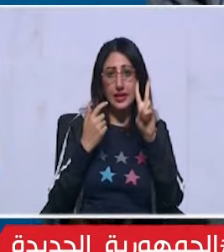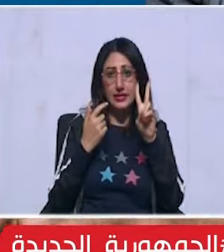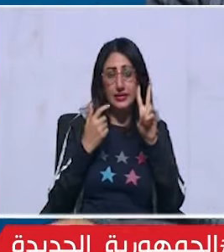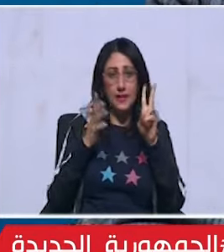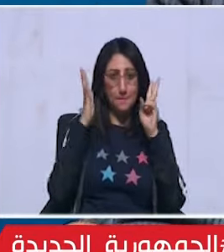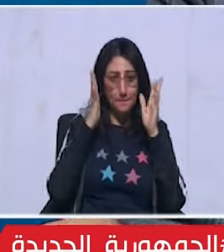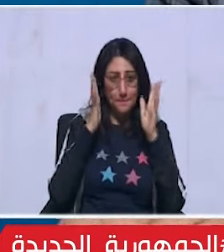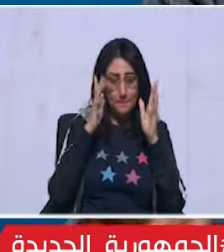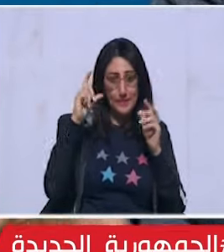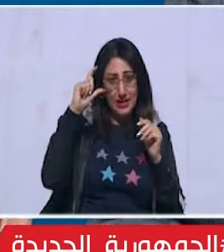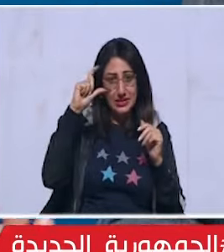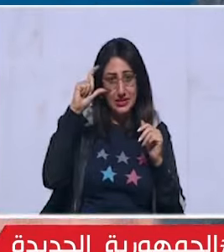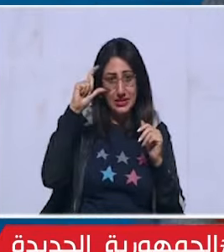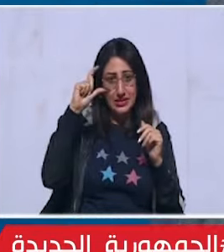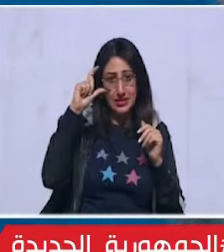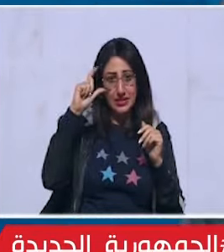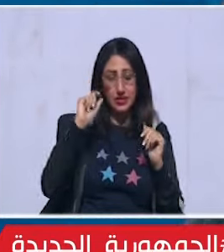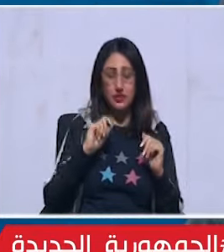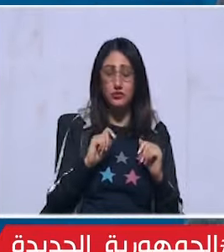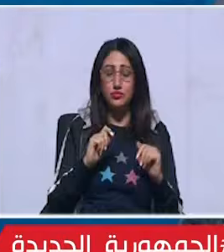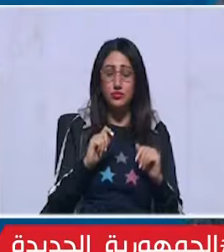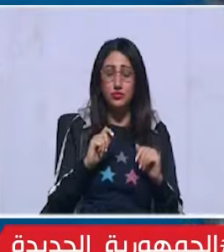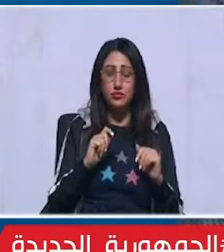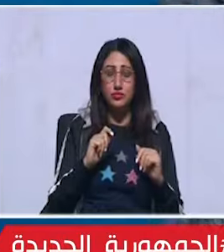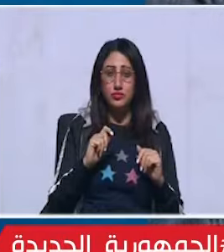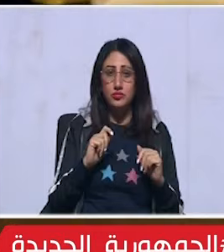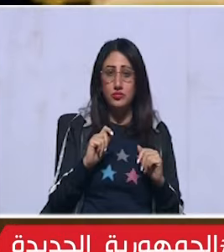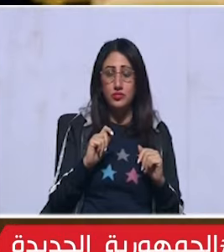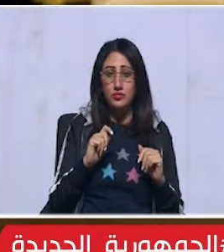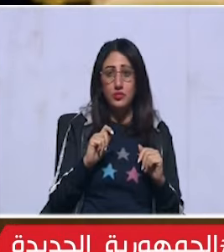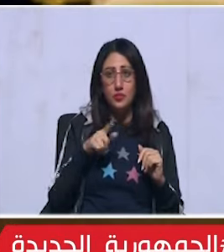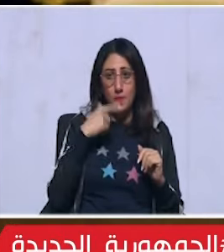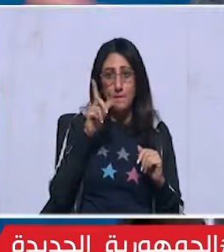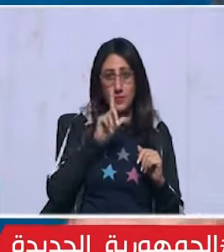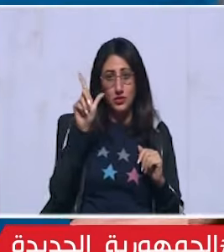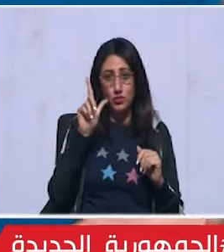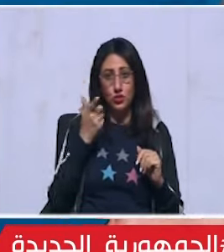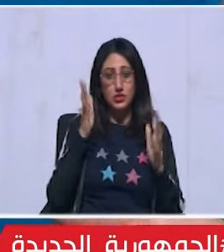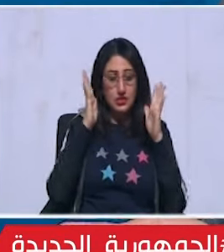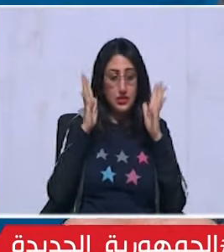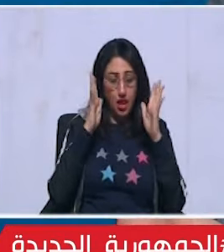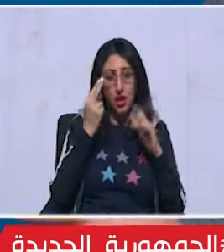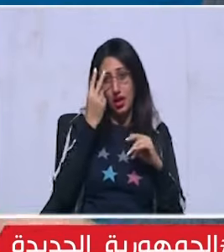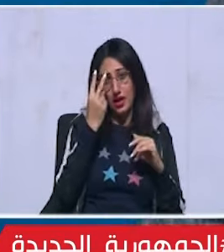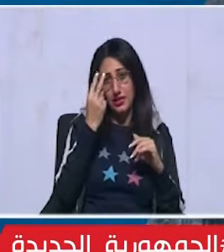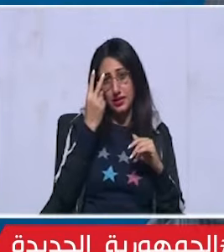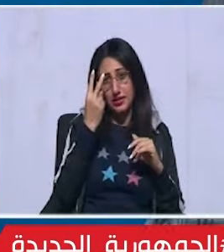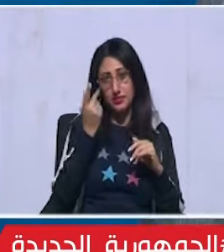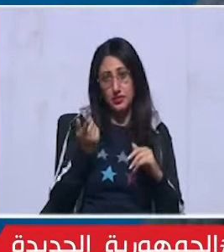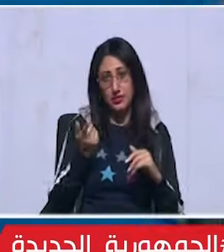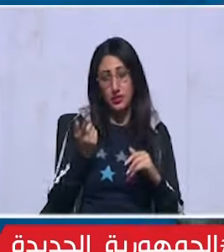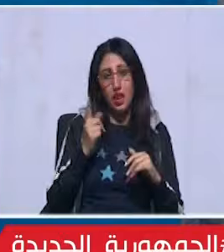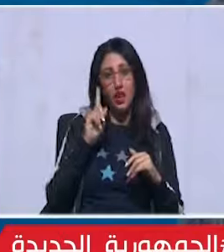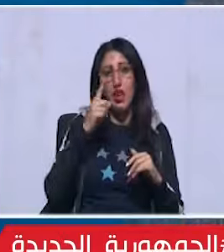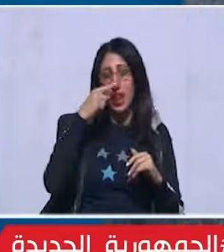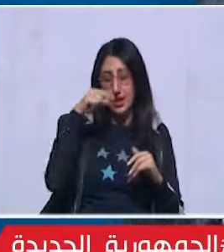المسجد الاقصى والصلاه لم تفرد بعد مش احنا عندنا النص ده يا فندم مبوط طب ازاي صلى بيهم ركعتين والصلاه لم تفرد بعد